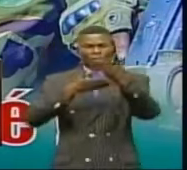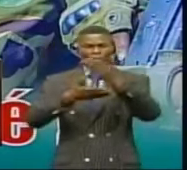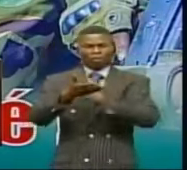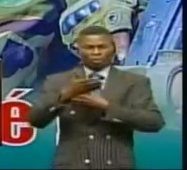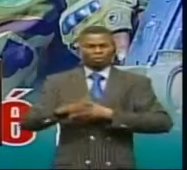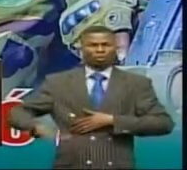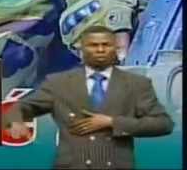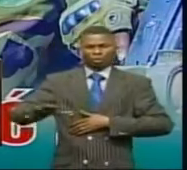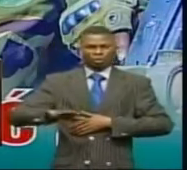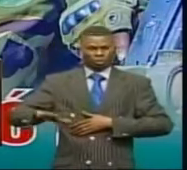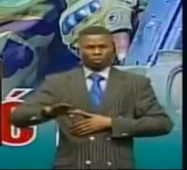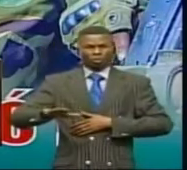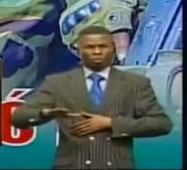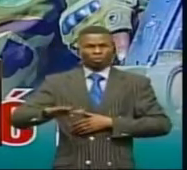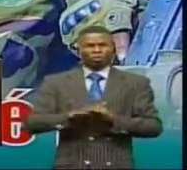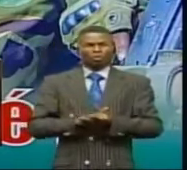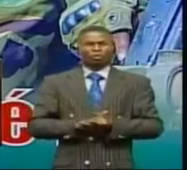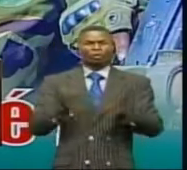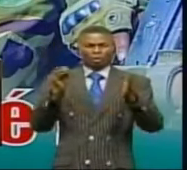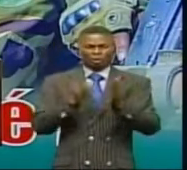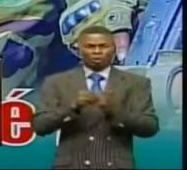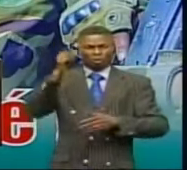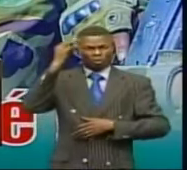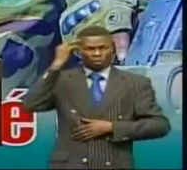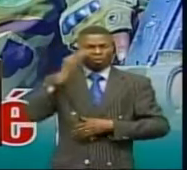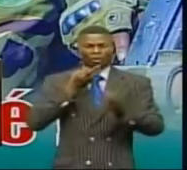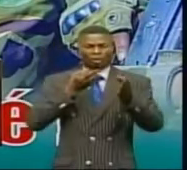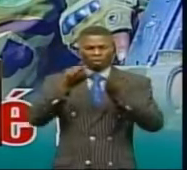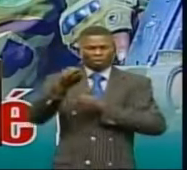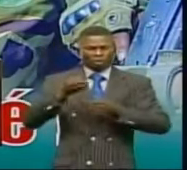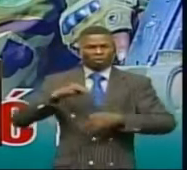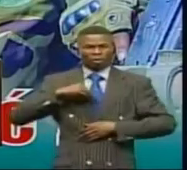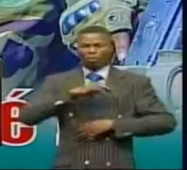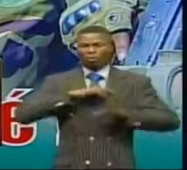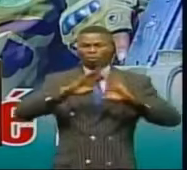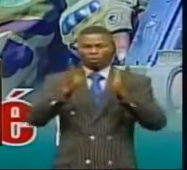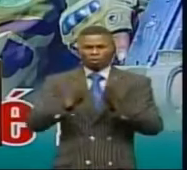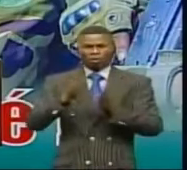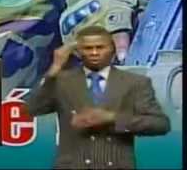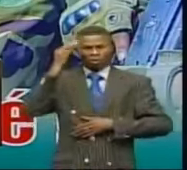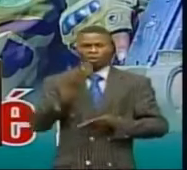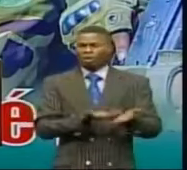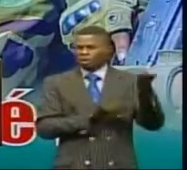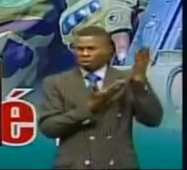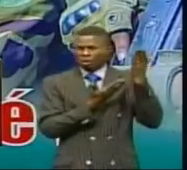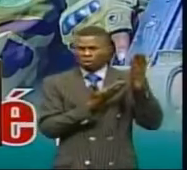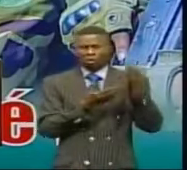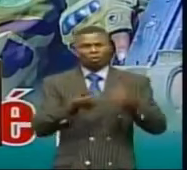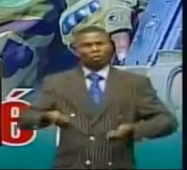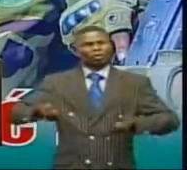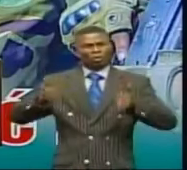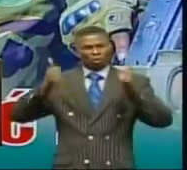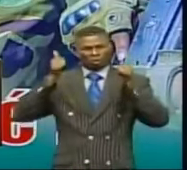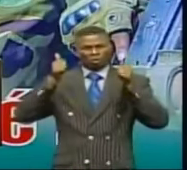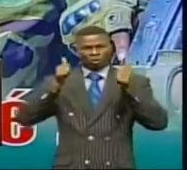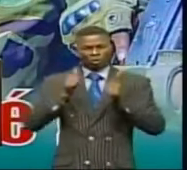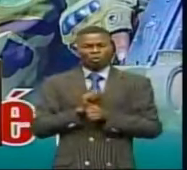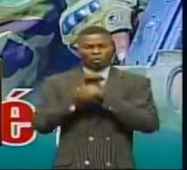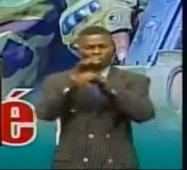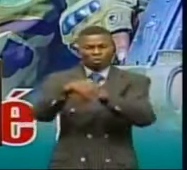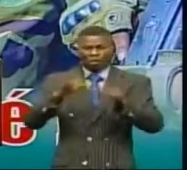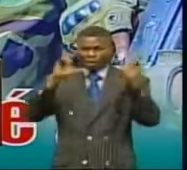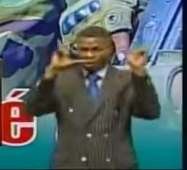de la République. Il a de nouveau expliqué aux membres du Conseil l'essence de son refus de figurer à la photo de famille